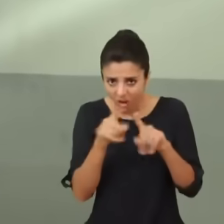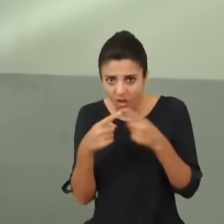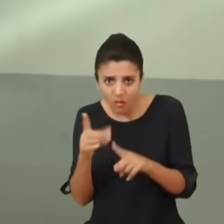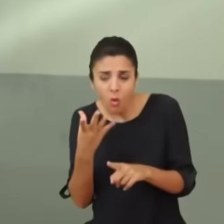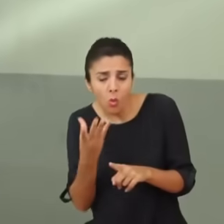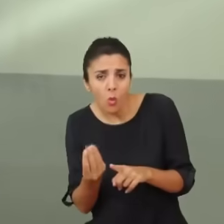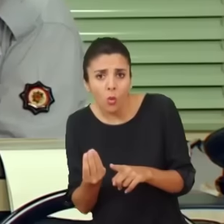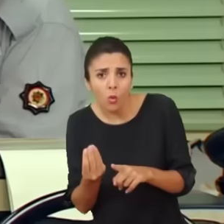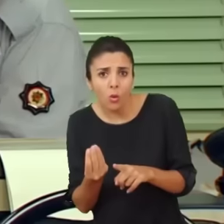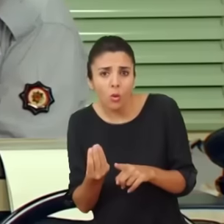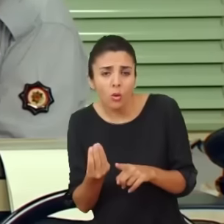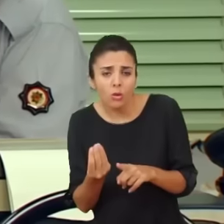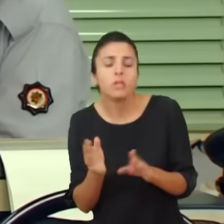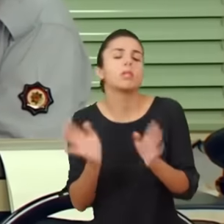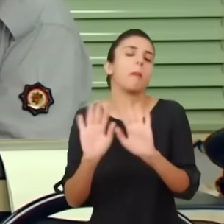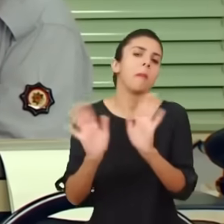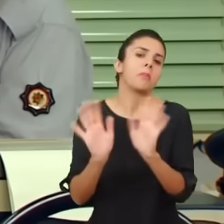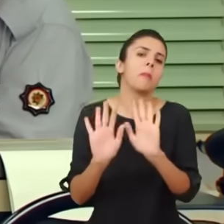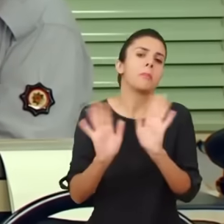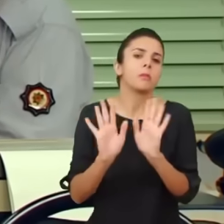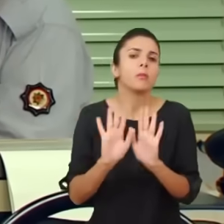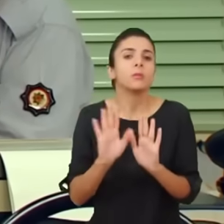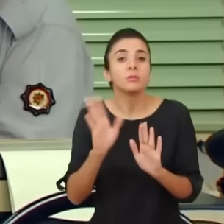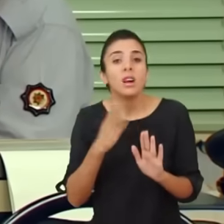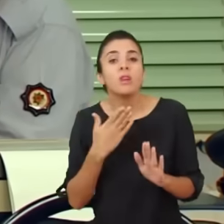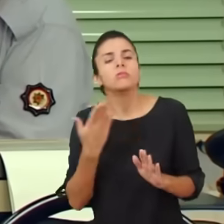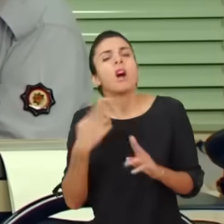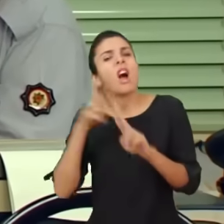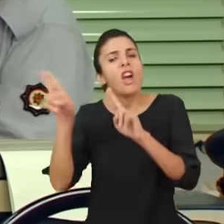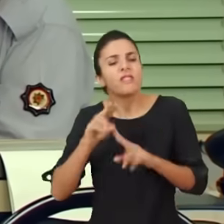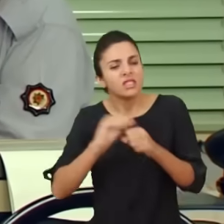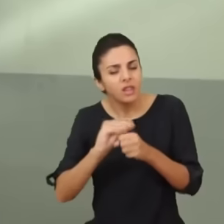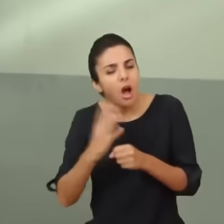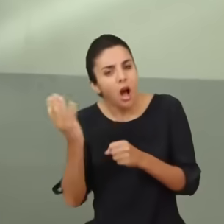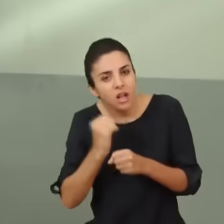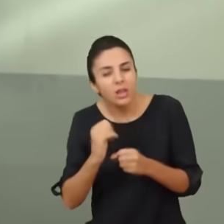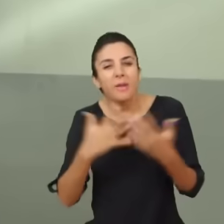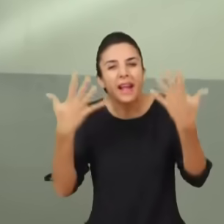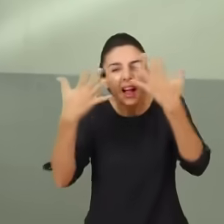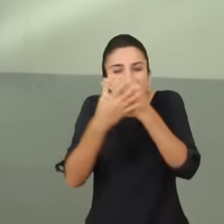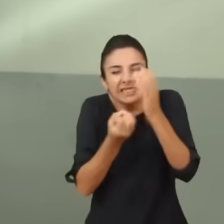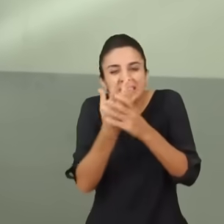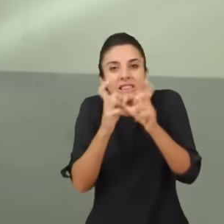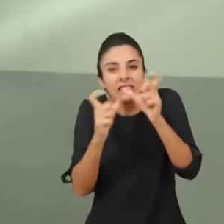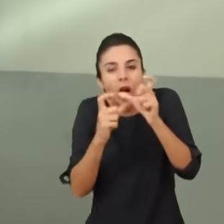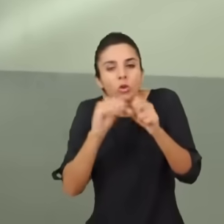ki ya? Ha, tamam. Tamam, ben sahurluk da alırım, iftarlık da alırım. Tamam, bir denem. Bir denem.